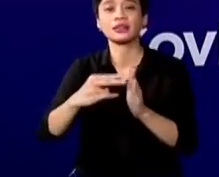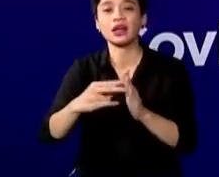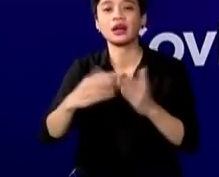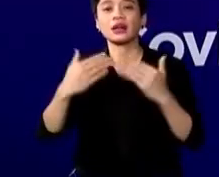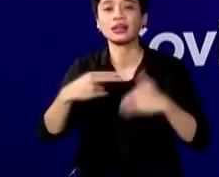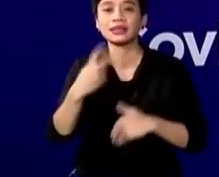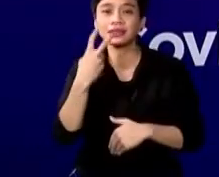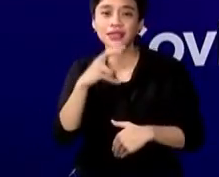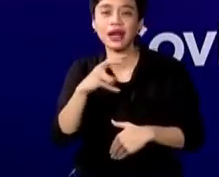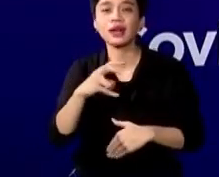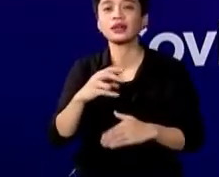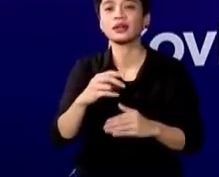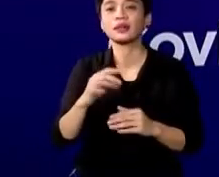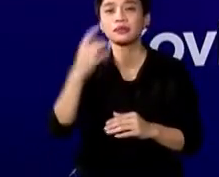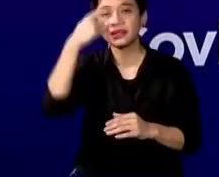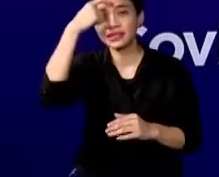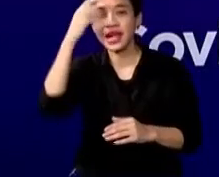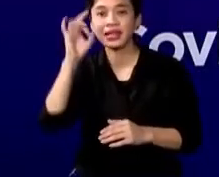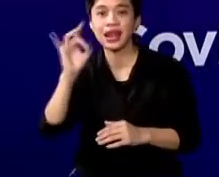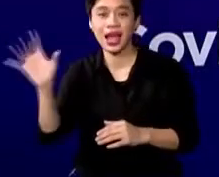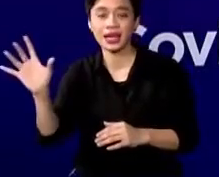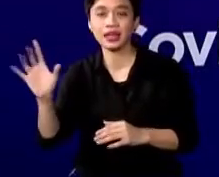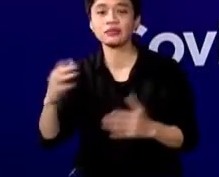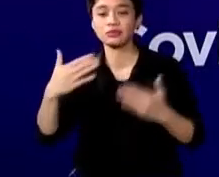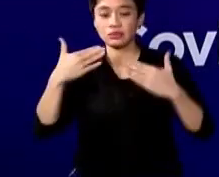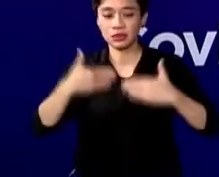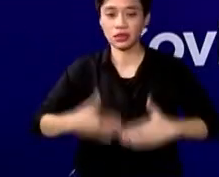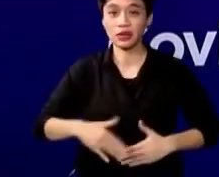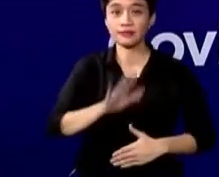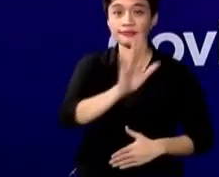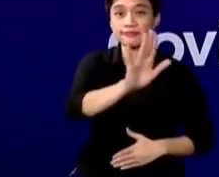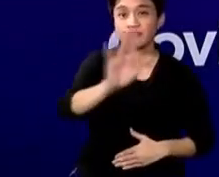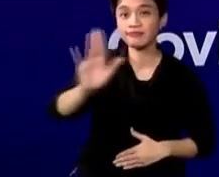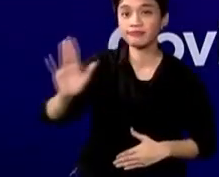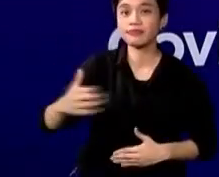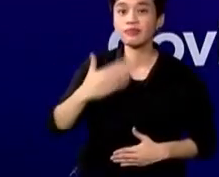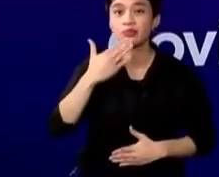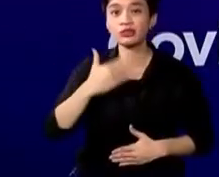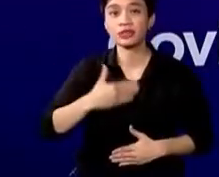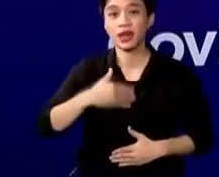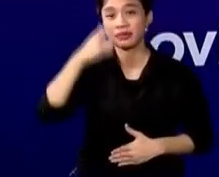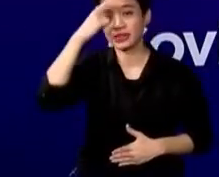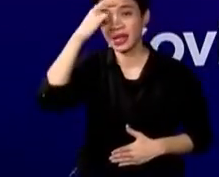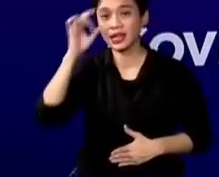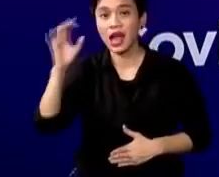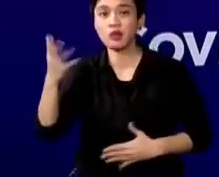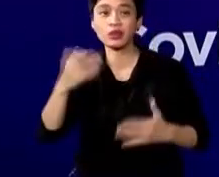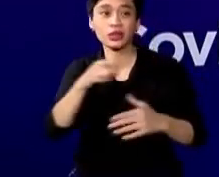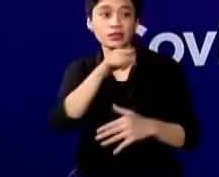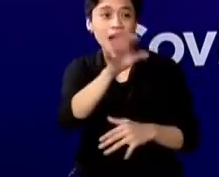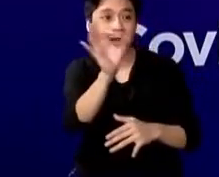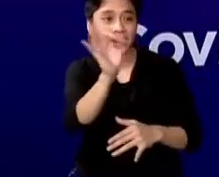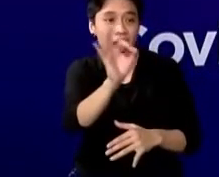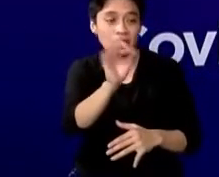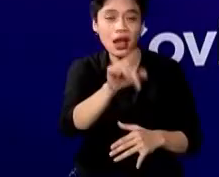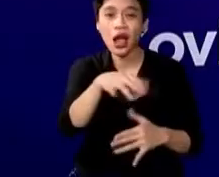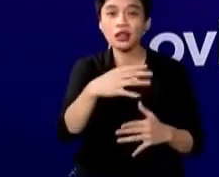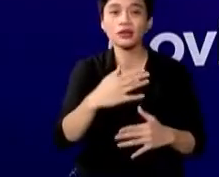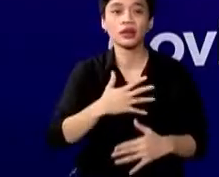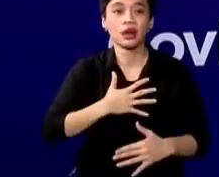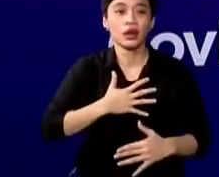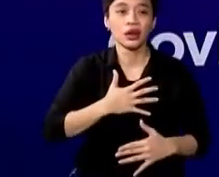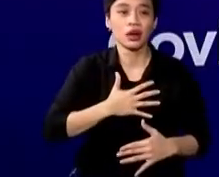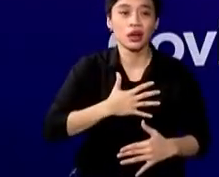penyerta bahwa kita sebagai manusia masing-masing punya penyakit penyerta ada yang punya ada yang tidak misalnya ada punya